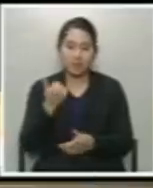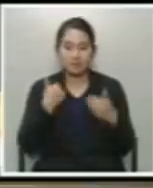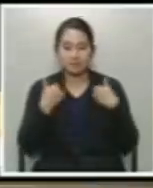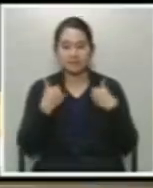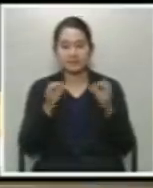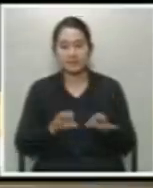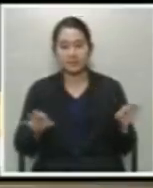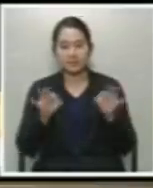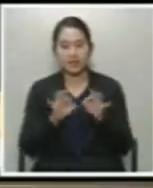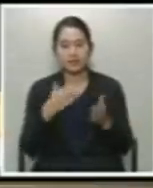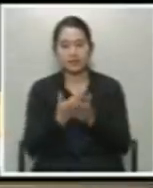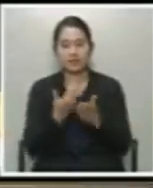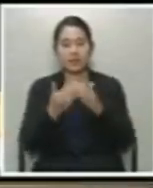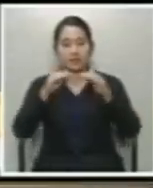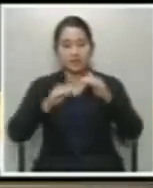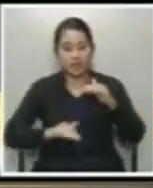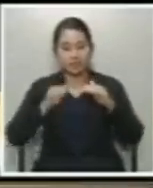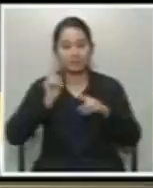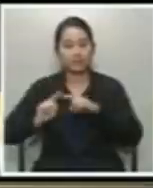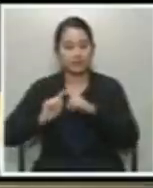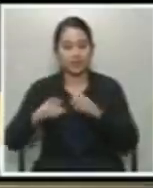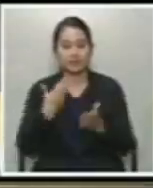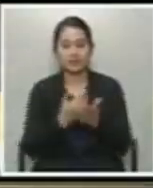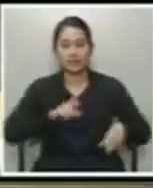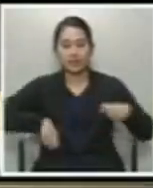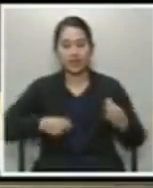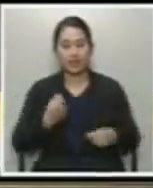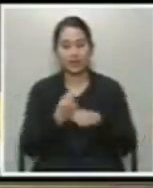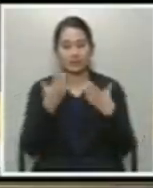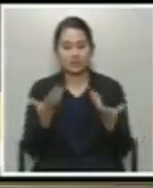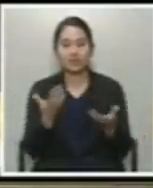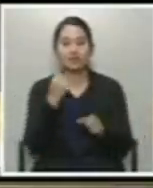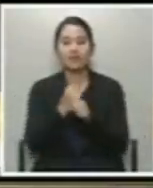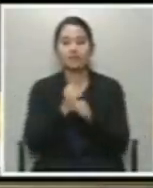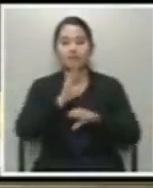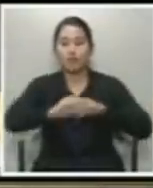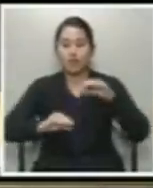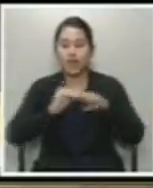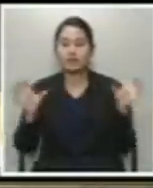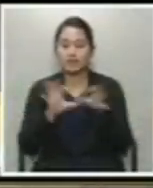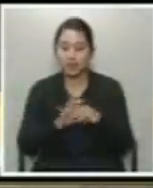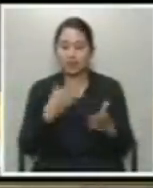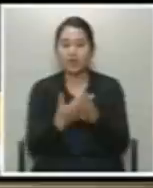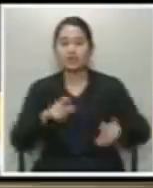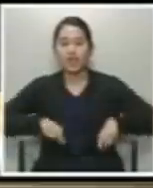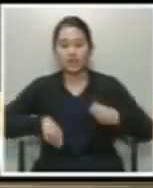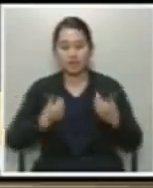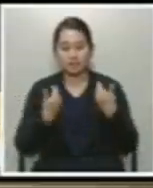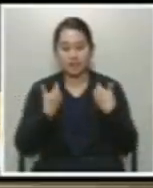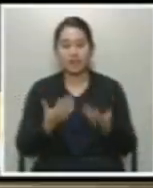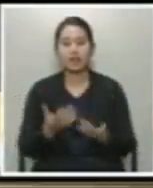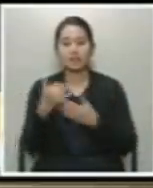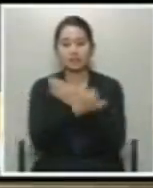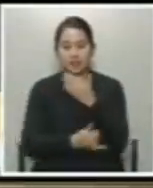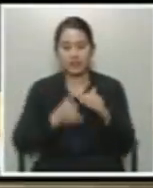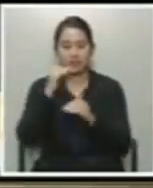ที่เศรษฐกิจตกต่ำอยากให้มีการใช้จ่ายก็เอาละทำโครงการใช้จ่ายแต่ในที่สุดประเทศเจริญไม่ได้ถ้า